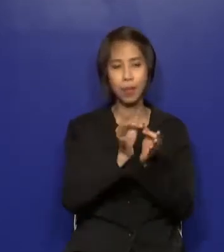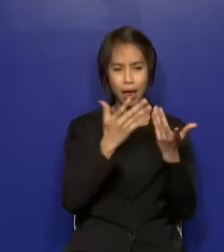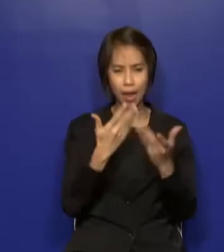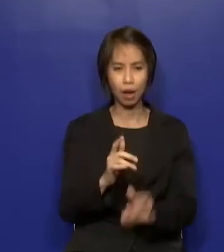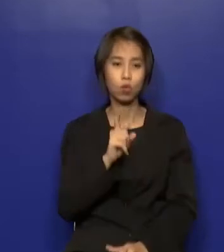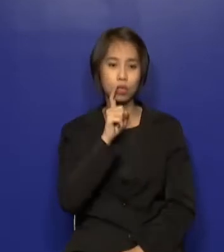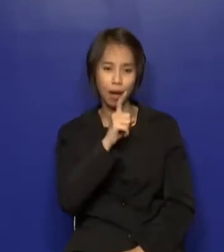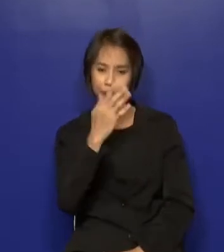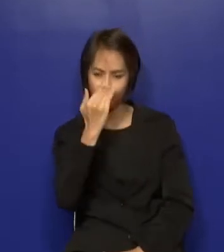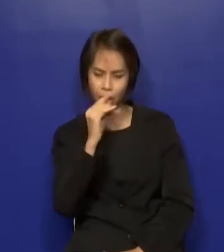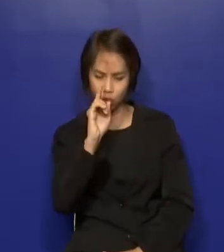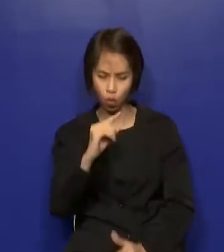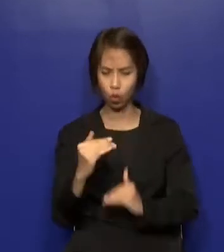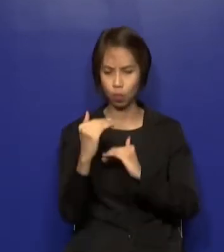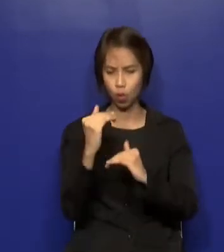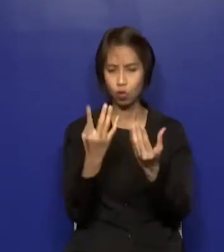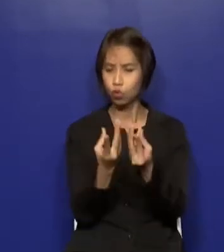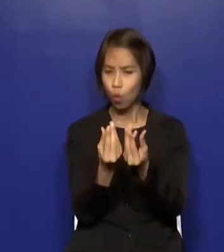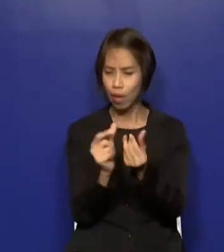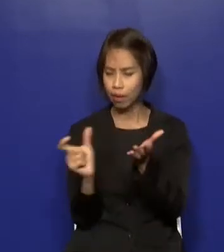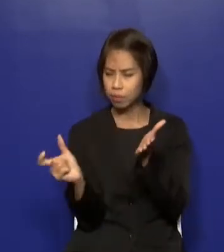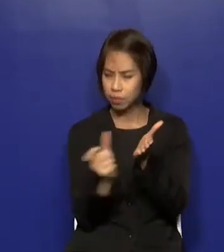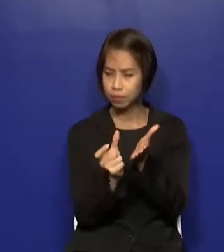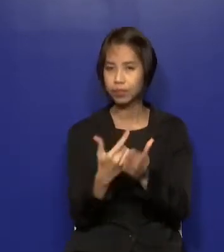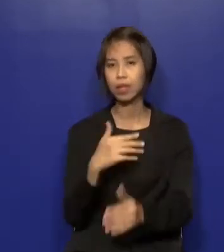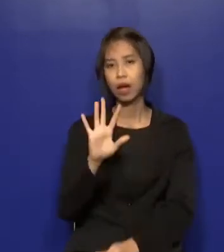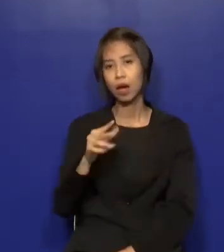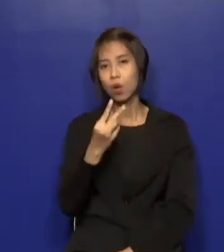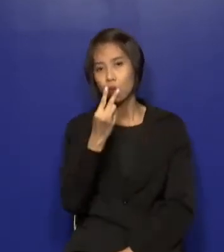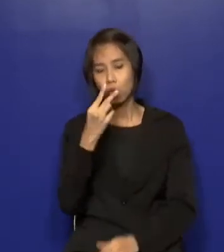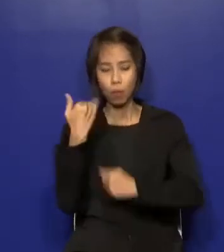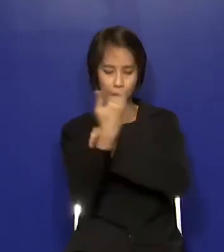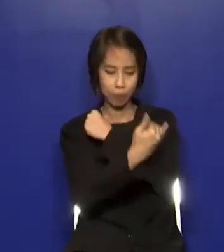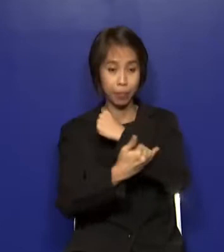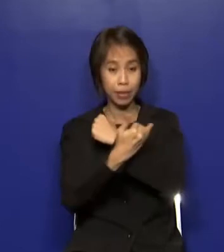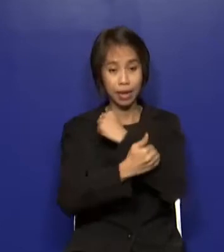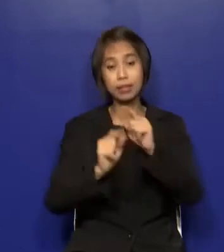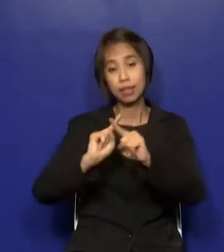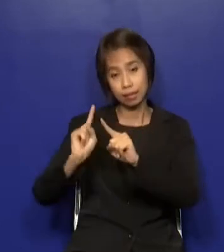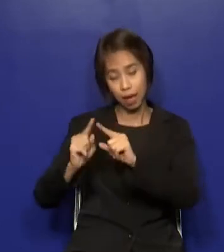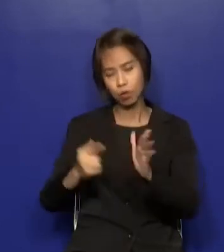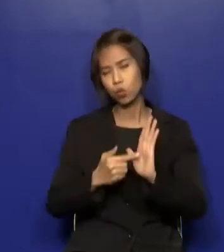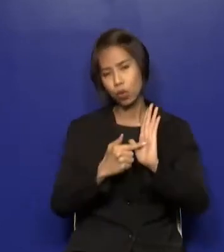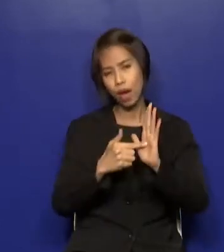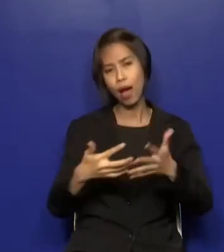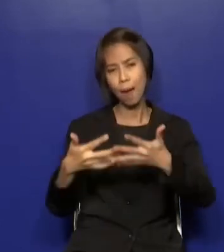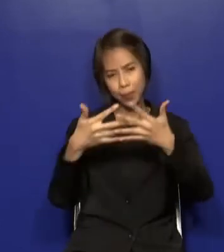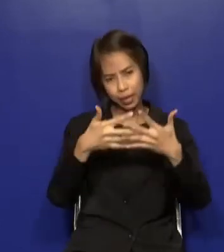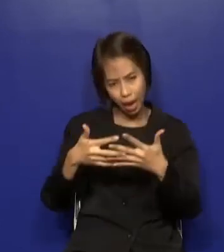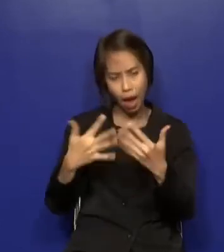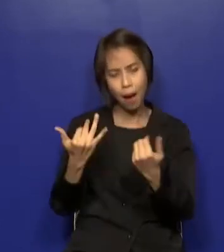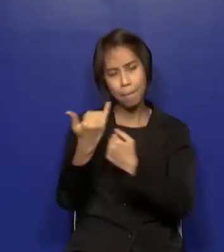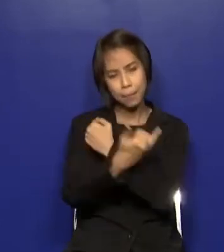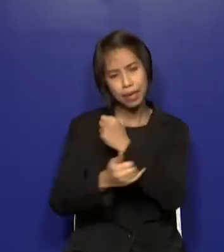ถ้าเรามองจากของประเทศทั้งอเมริกาหรือหลายๆประเทศรอบบ้านเราเขาจะใช้เป็น